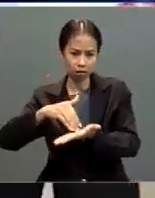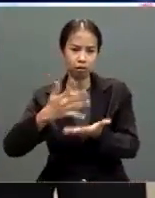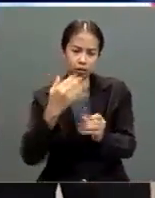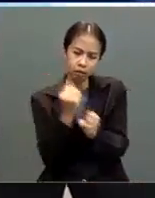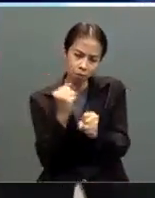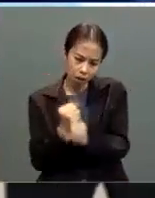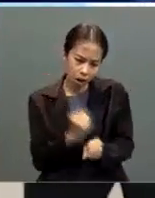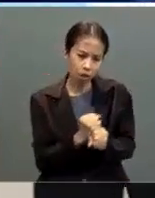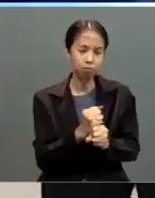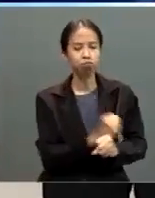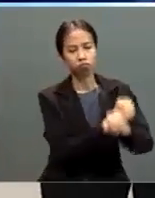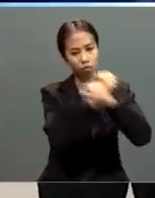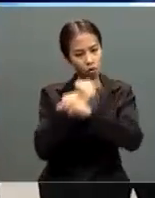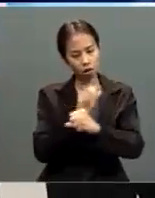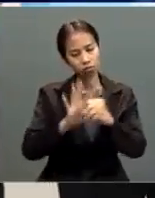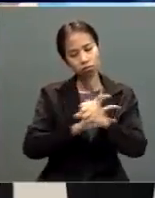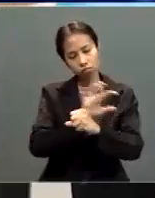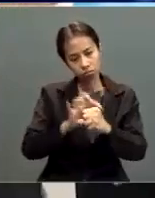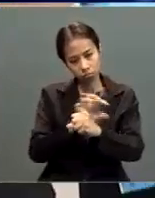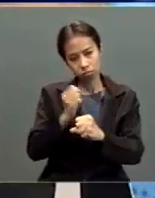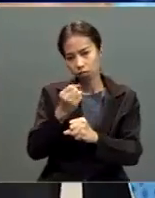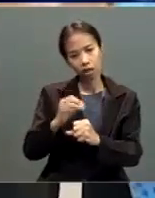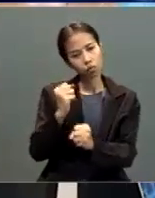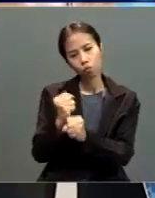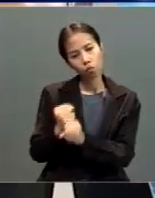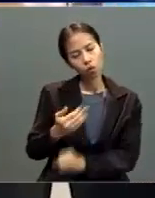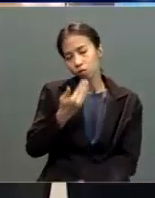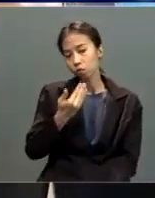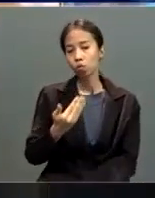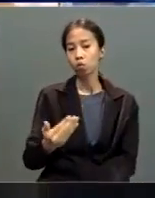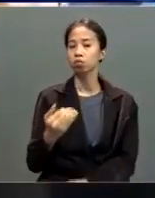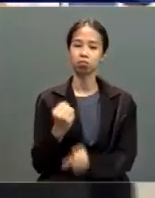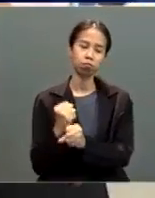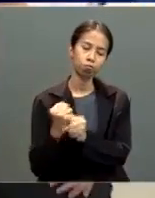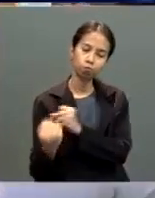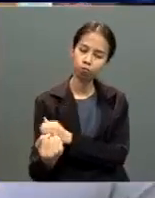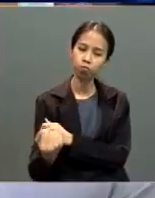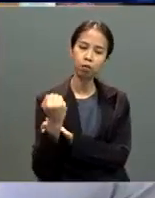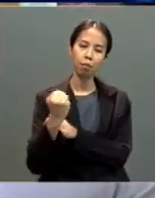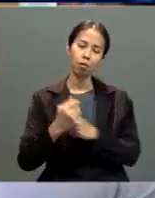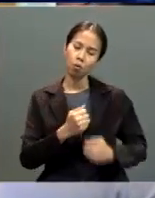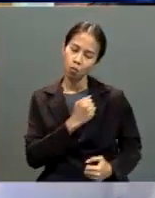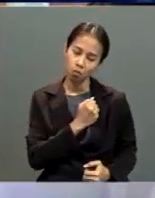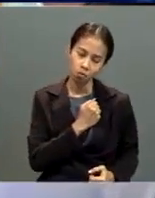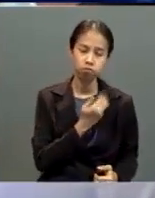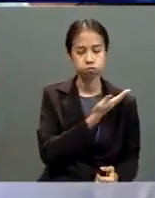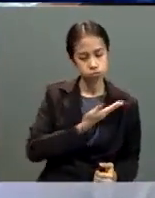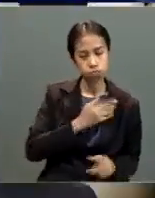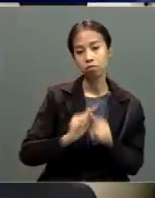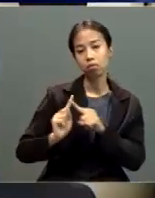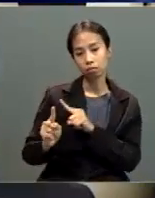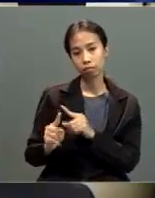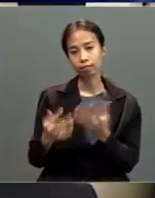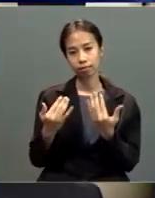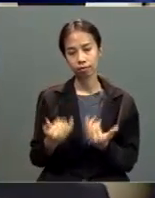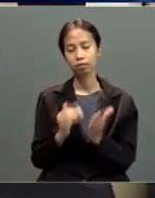การรับมือกับการแพร่ระบาดของไวรัสโควิด-19 อย่างต่อเนื่องโดยปฏิบัติงานอย่างเข้มแข็งและเสียสละครับนายกรัฐมนตรียัง